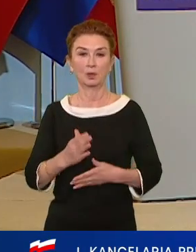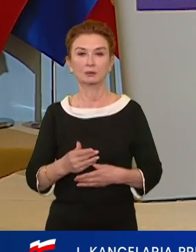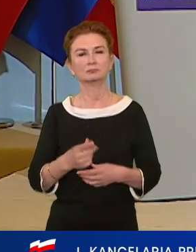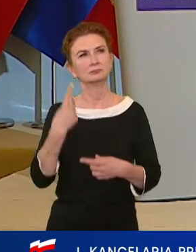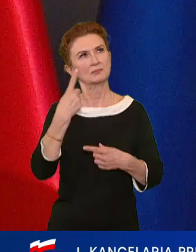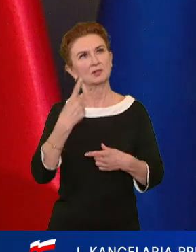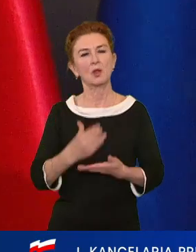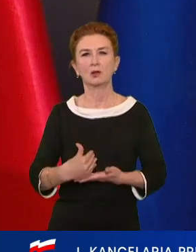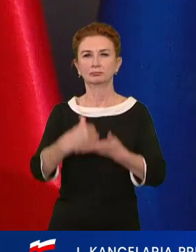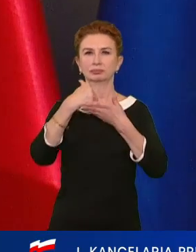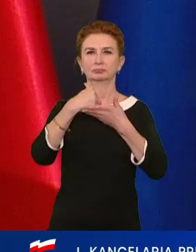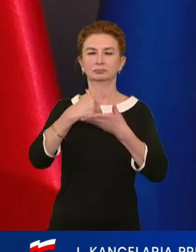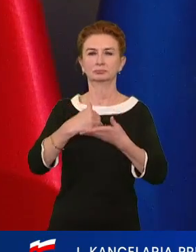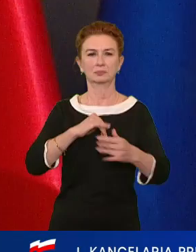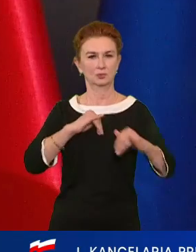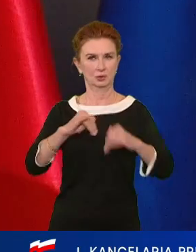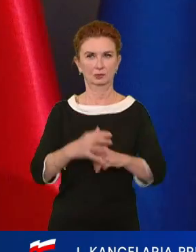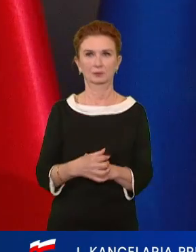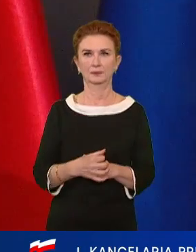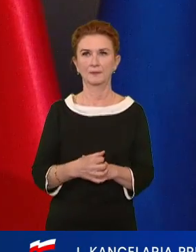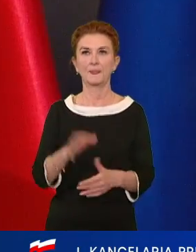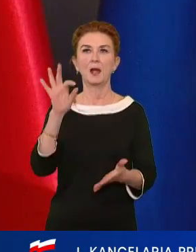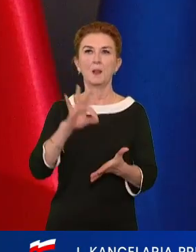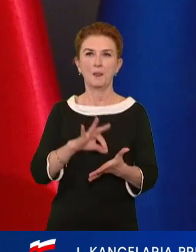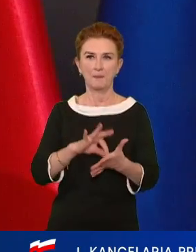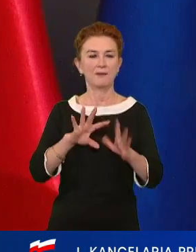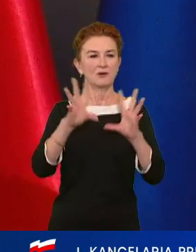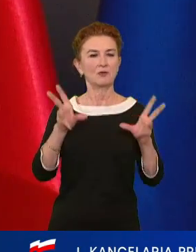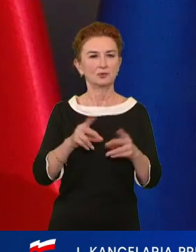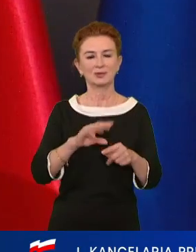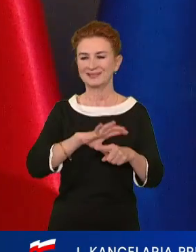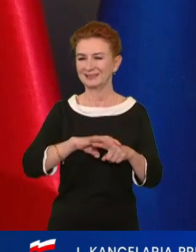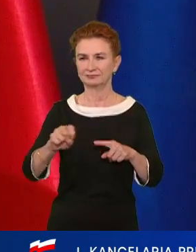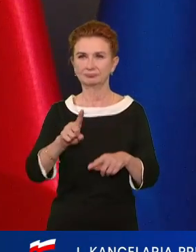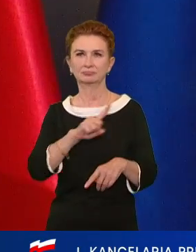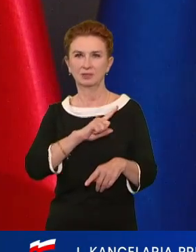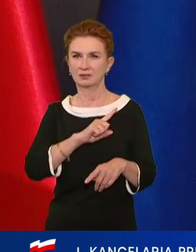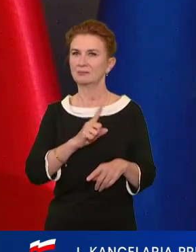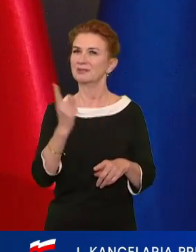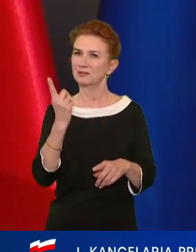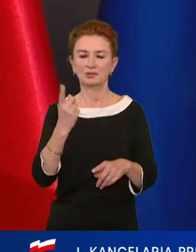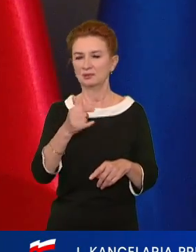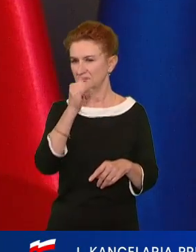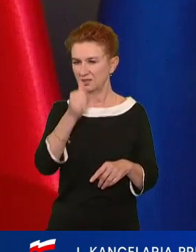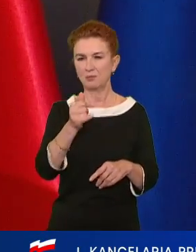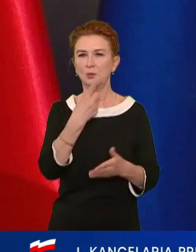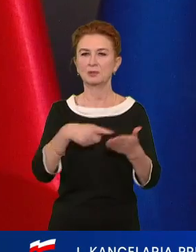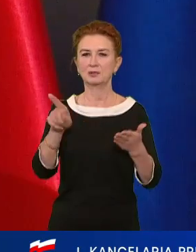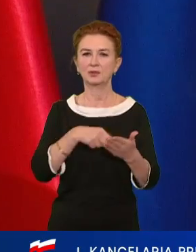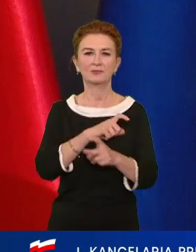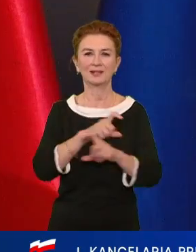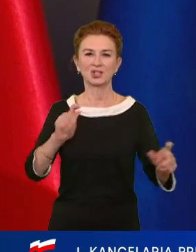rządu na pewno wszystkie restrykcyjnie będą mogły być zniesione na czas wakacji ale